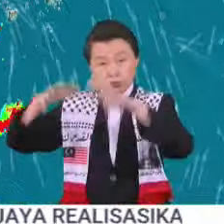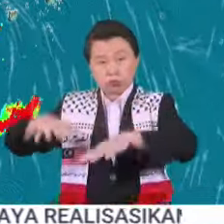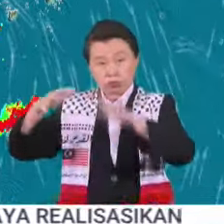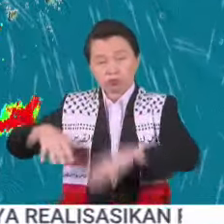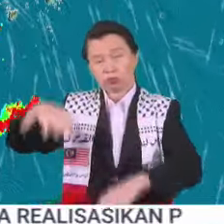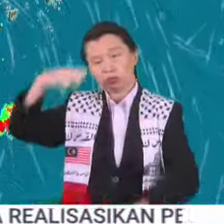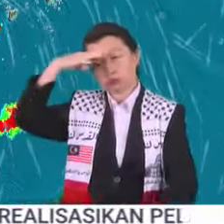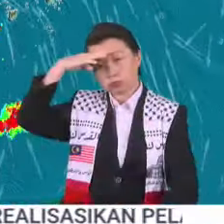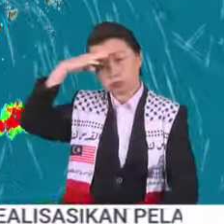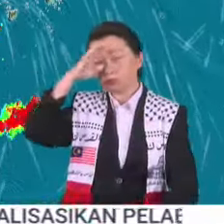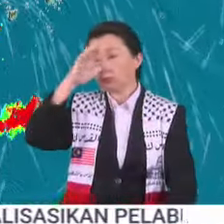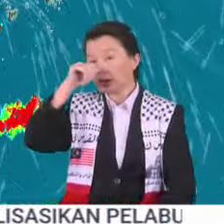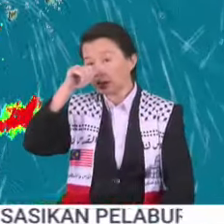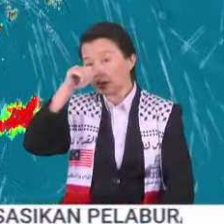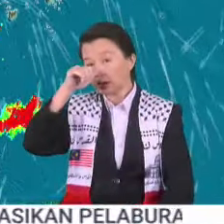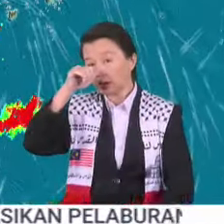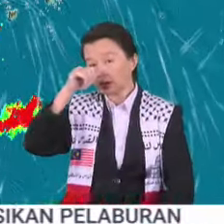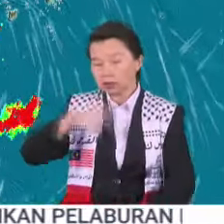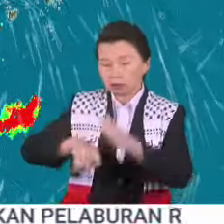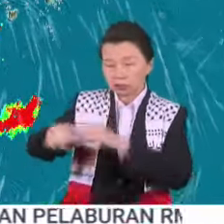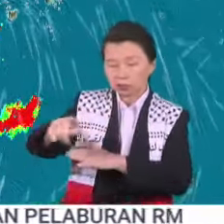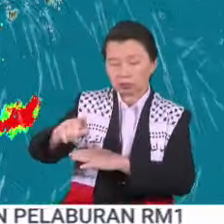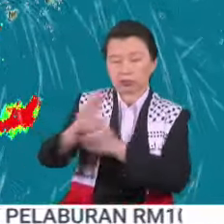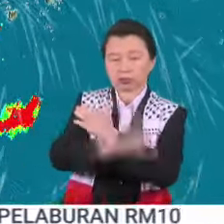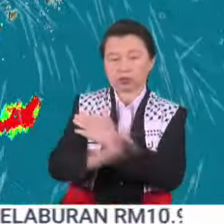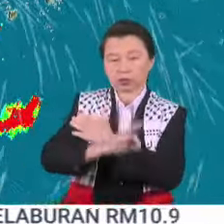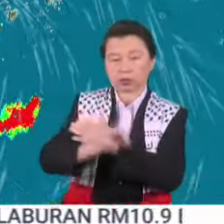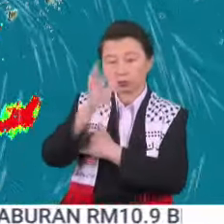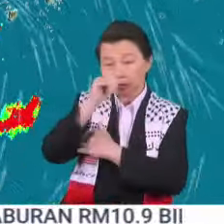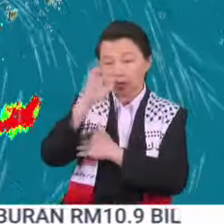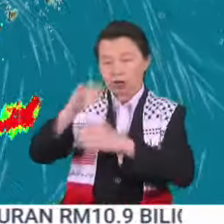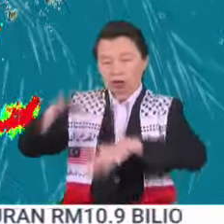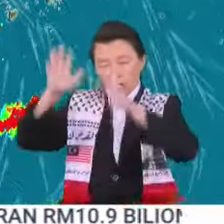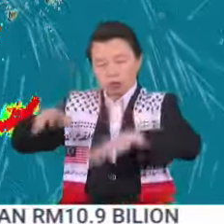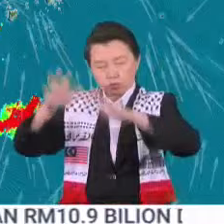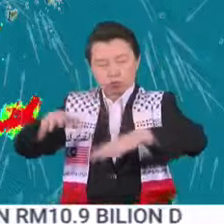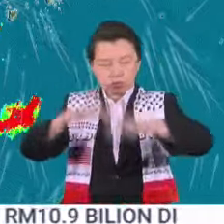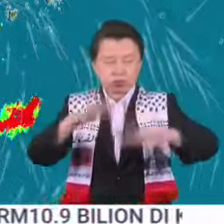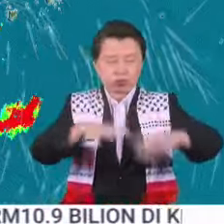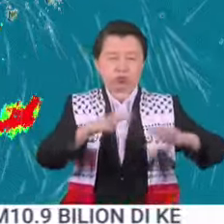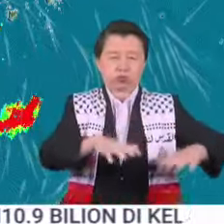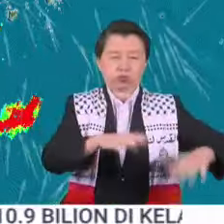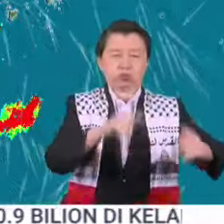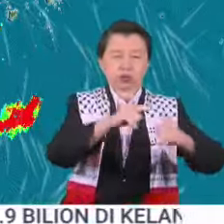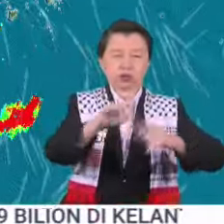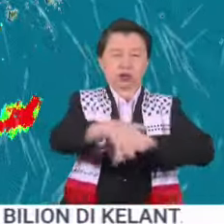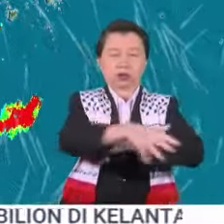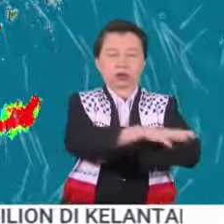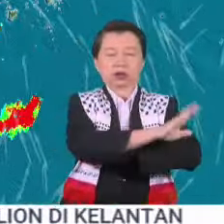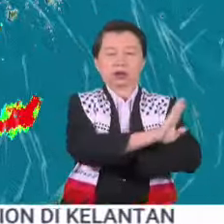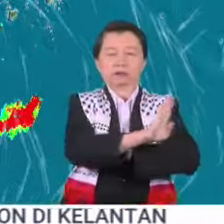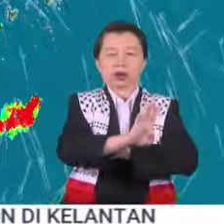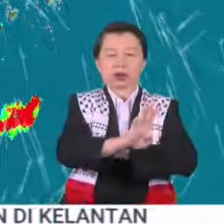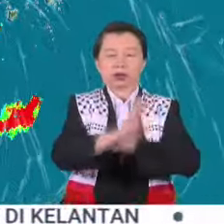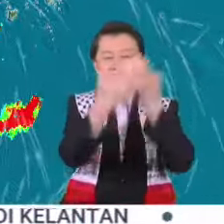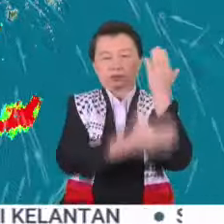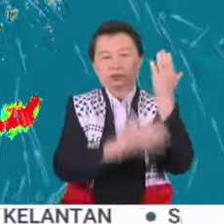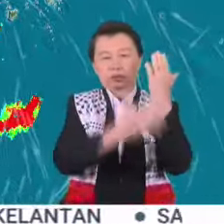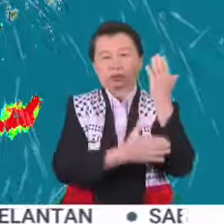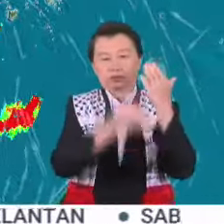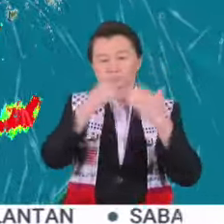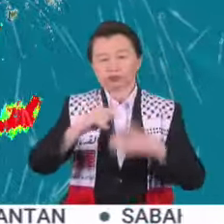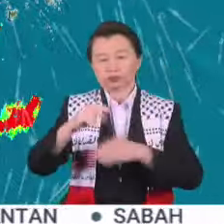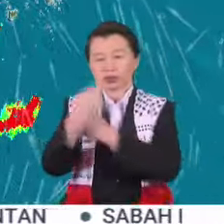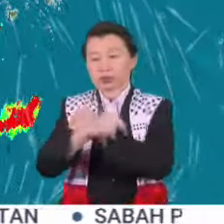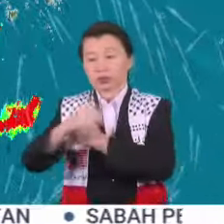berlaku di negeri Melaka dan juga pedalaman di negeri Sembilan akan perlahan bergerak memasuki ke pantai barat semenanjung Malaysia. Bagi negeri